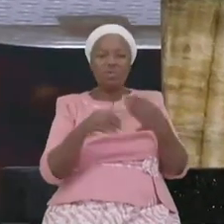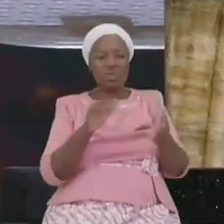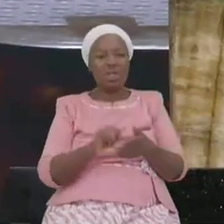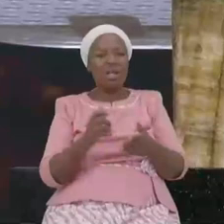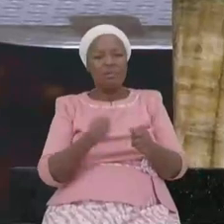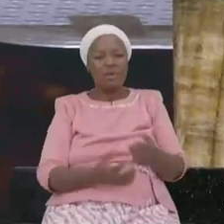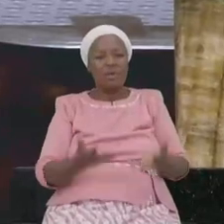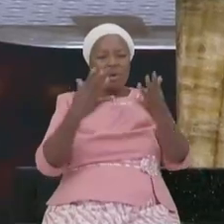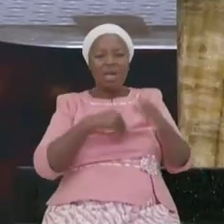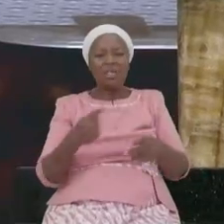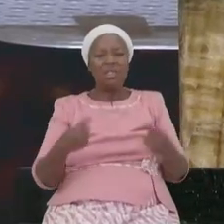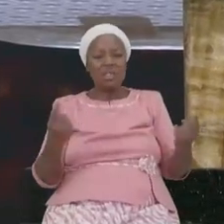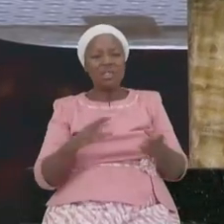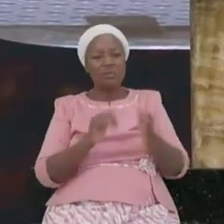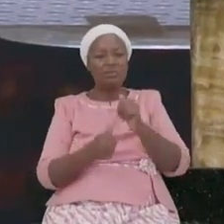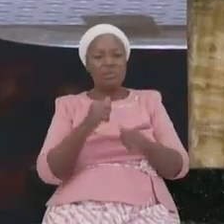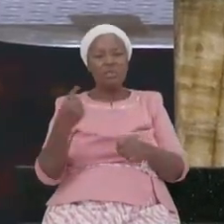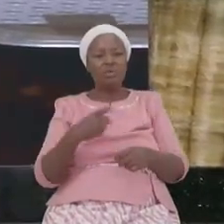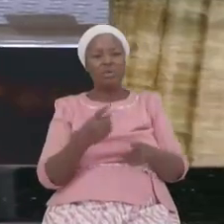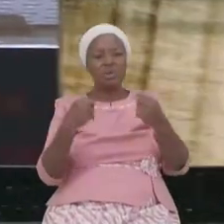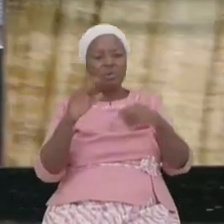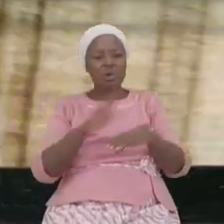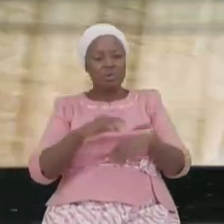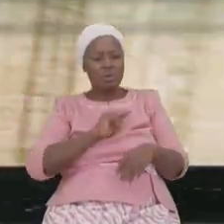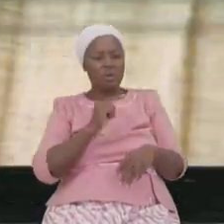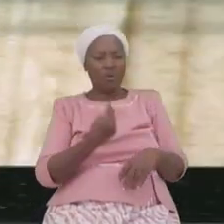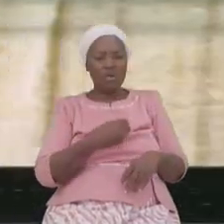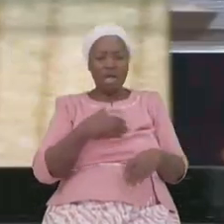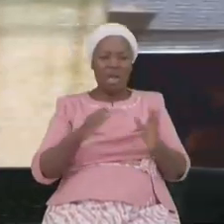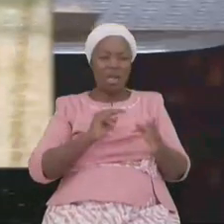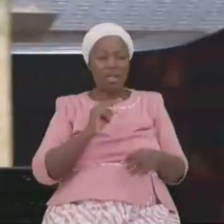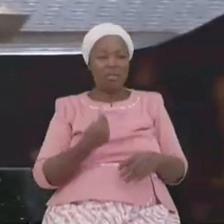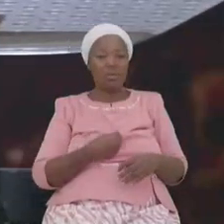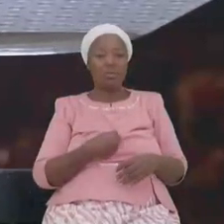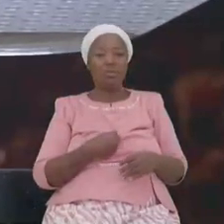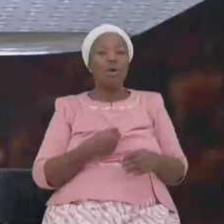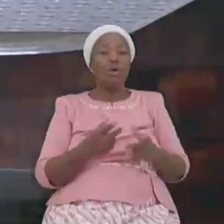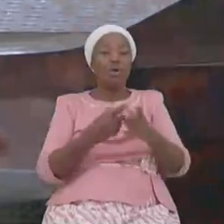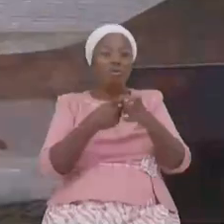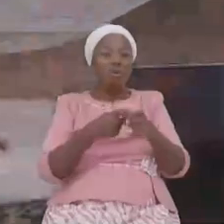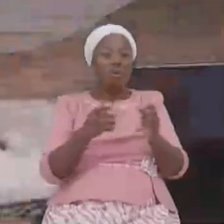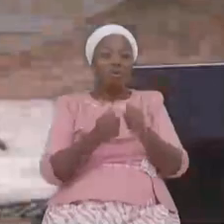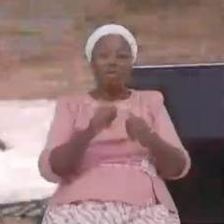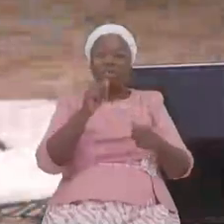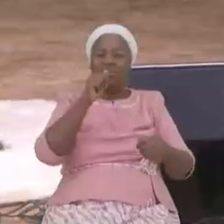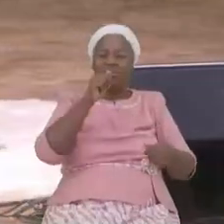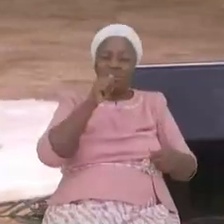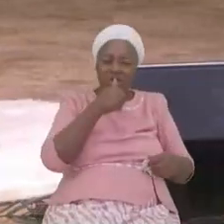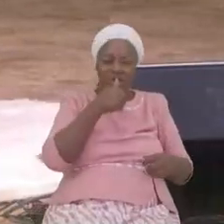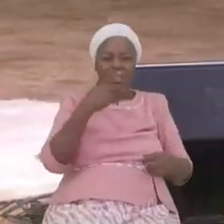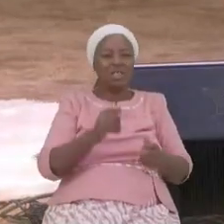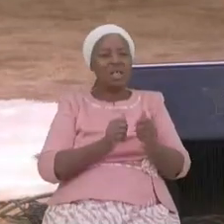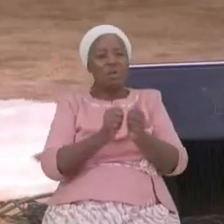nous enveloppe si facilement et courons avec persévérance dans la carrière qui nous est ouverte.